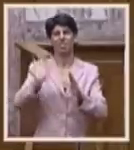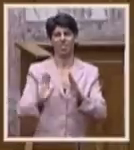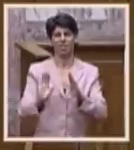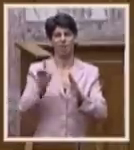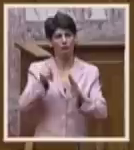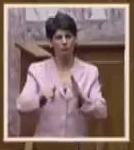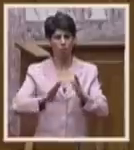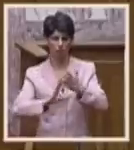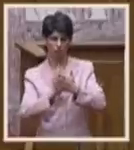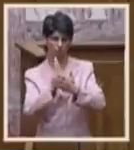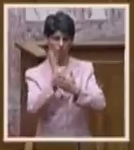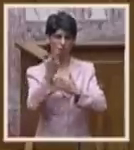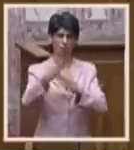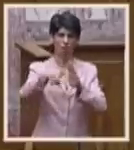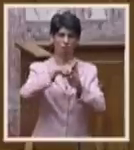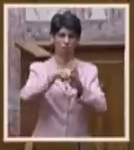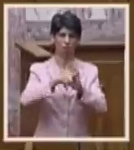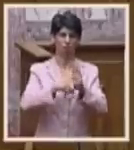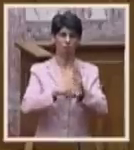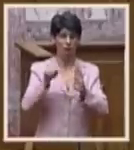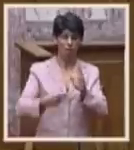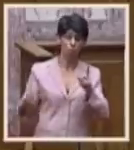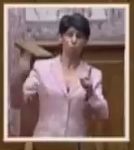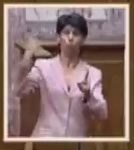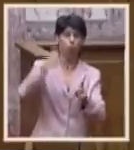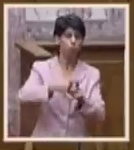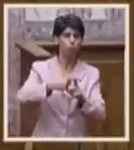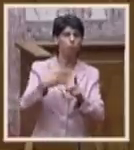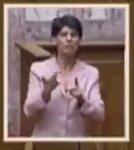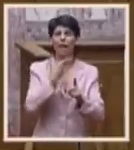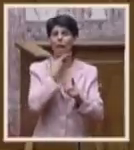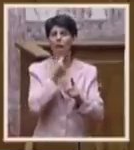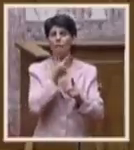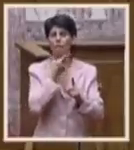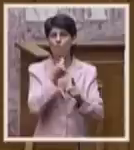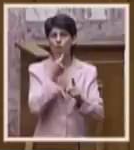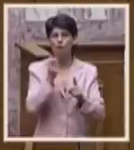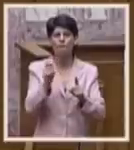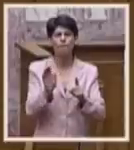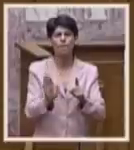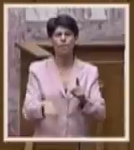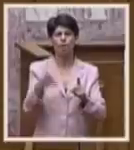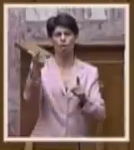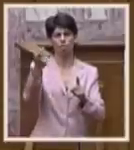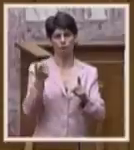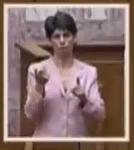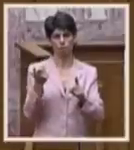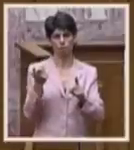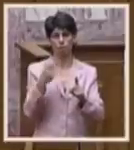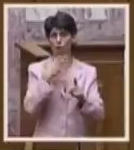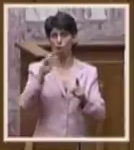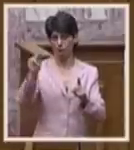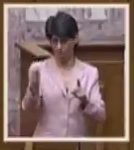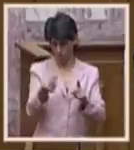ανάπτυξη. Και αυτό, και σε αυτό προστέθηκε και ο σχετικά εύκολος και φτηνός δανεισμός λόγω